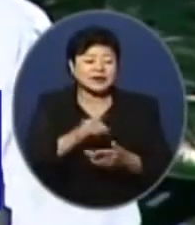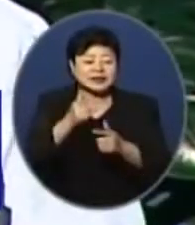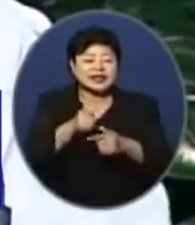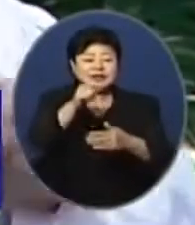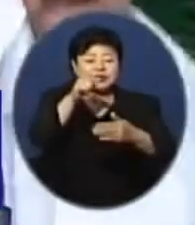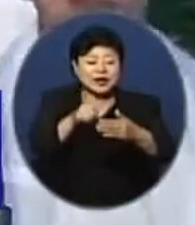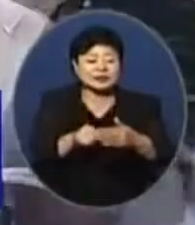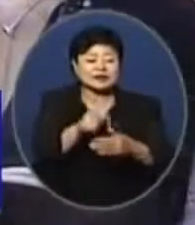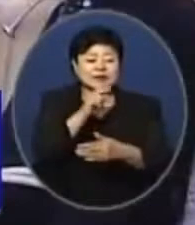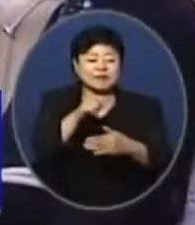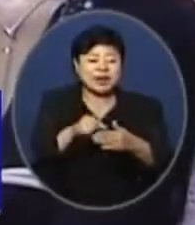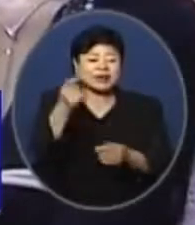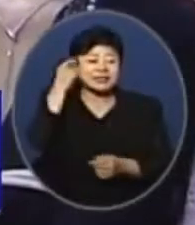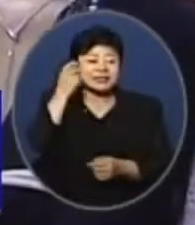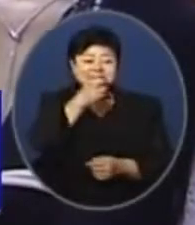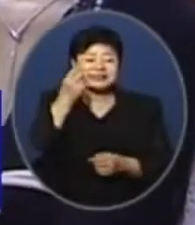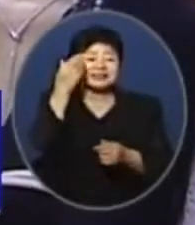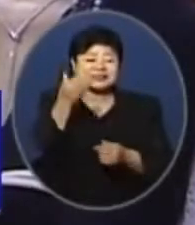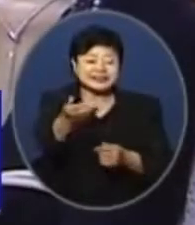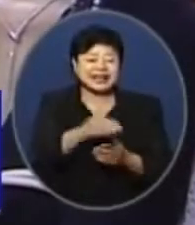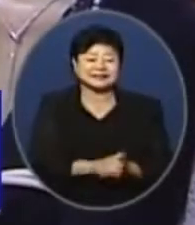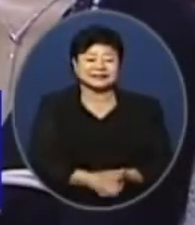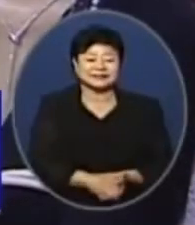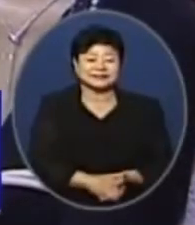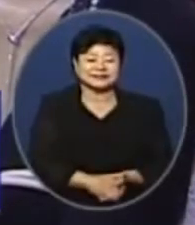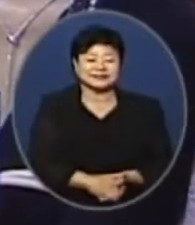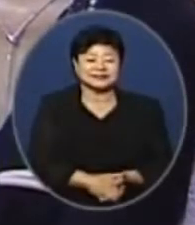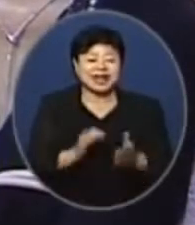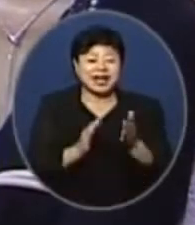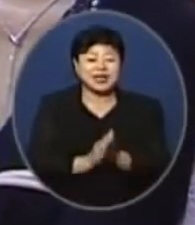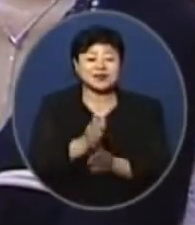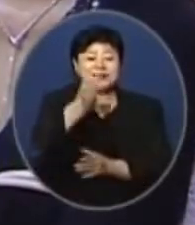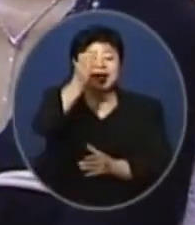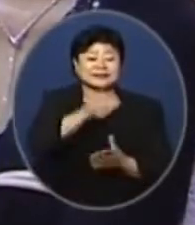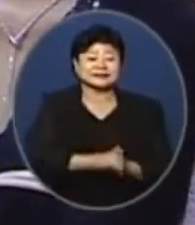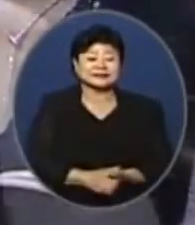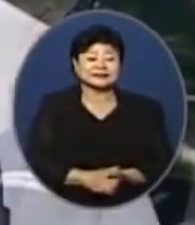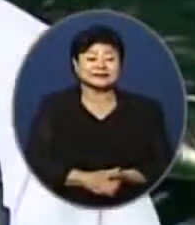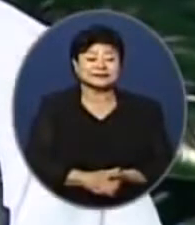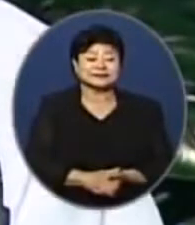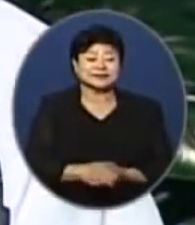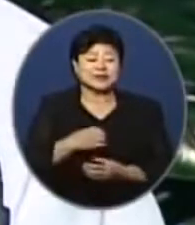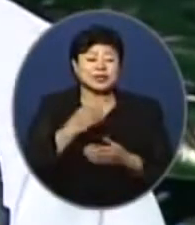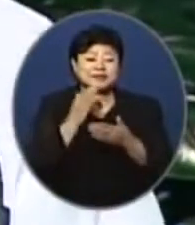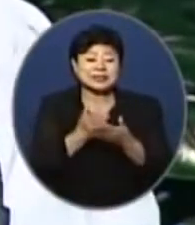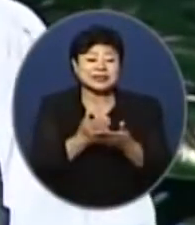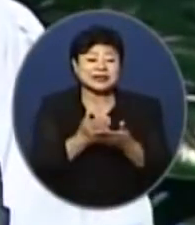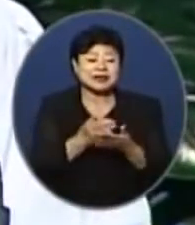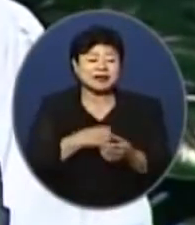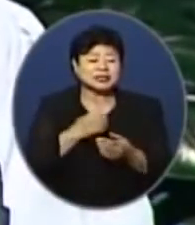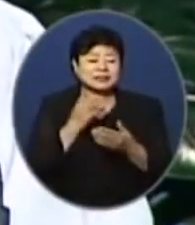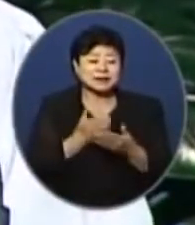예수 안에서 너희 마음과 생각을 지키시리라. 할렐루야! 염려하지 마세요.